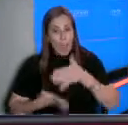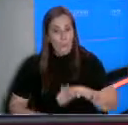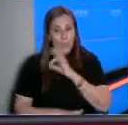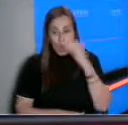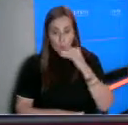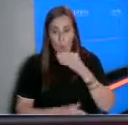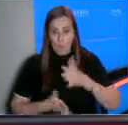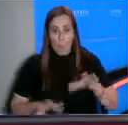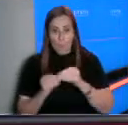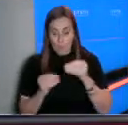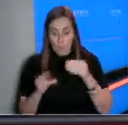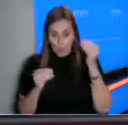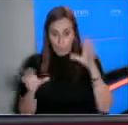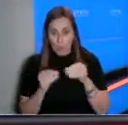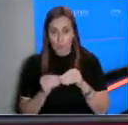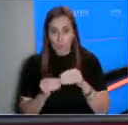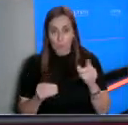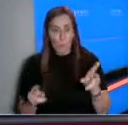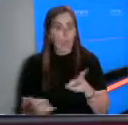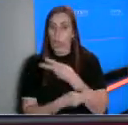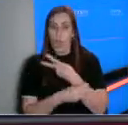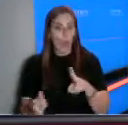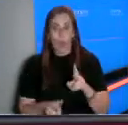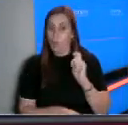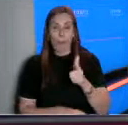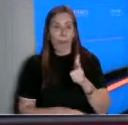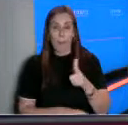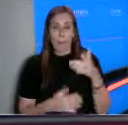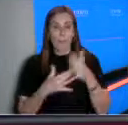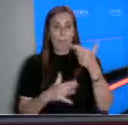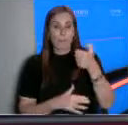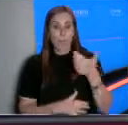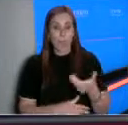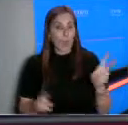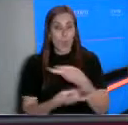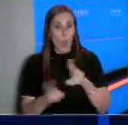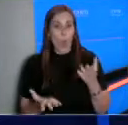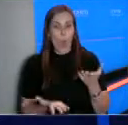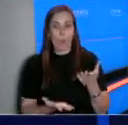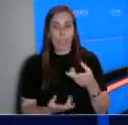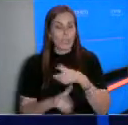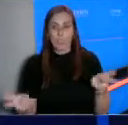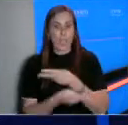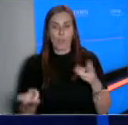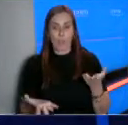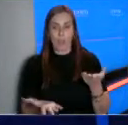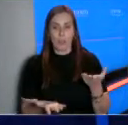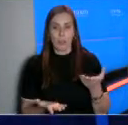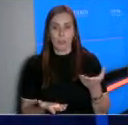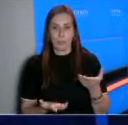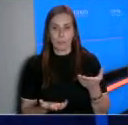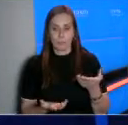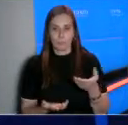שלה לומד עם הבן שלי בשכבה, לא יכולה לממן את הפסיכומטרי הזה. לא יכולה, אי אפשר.